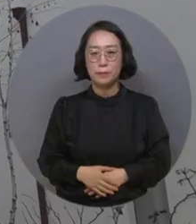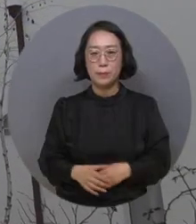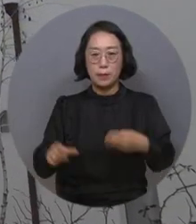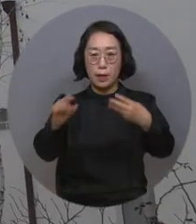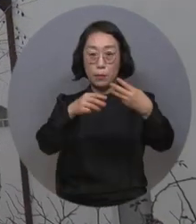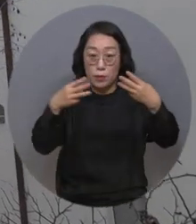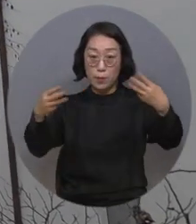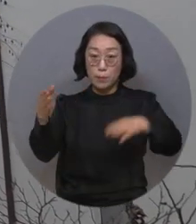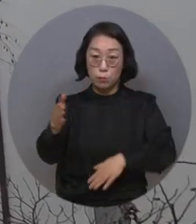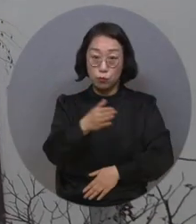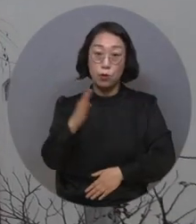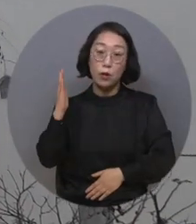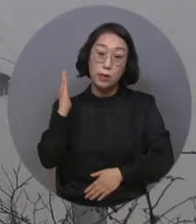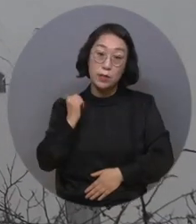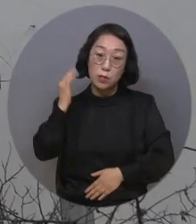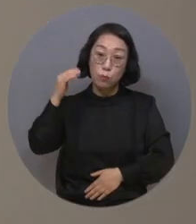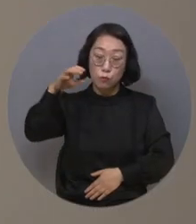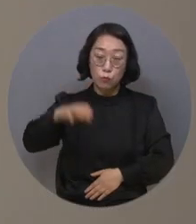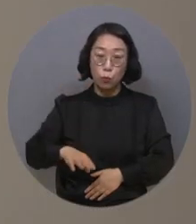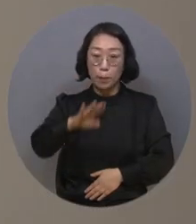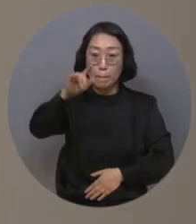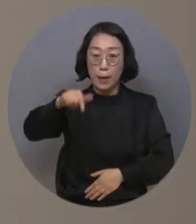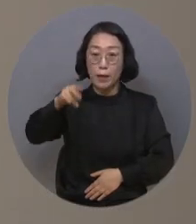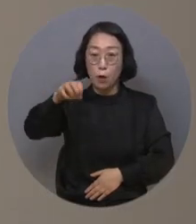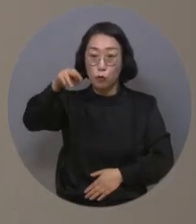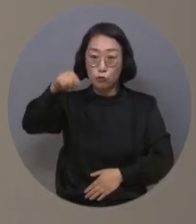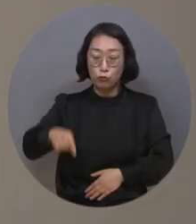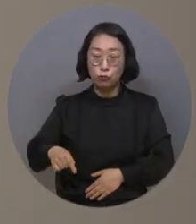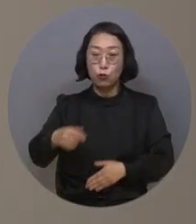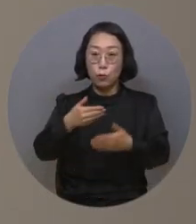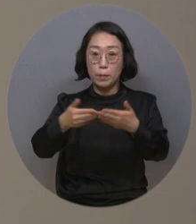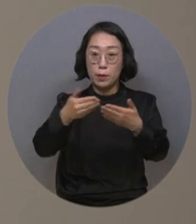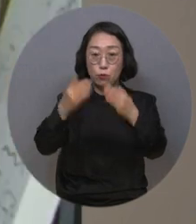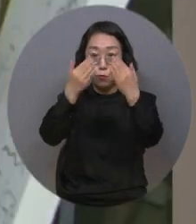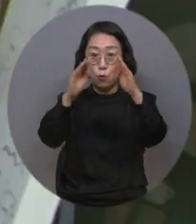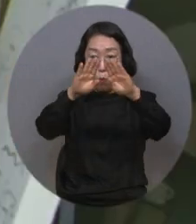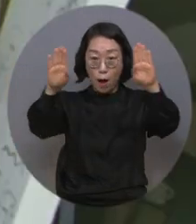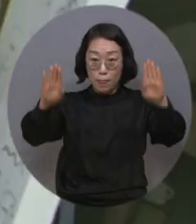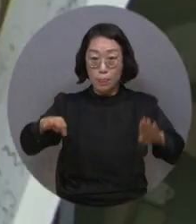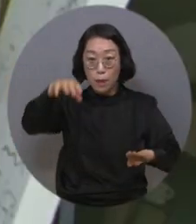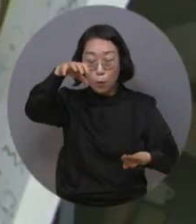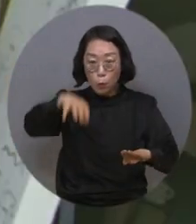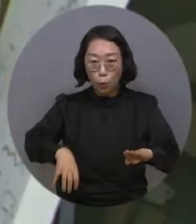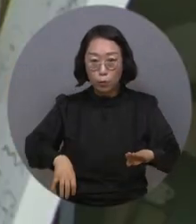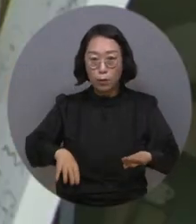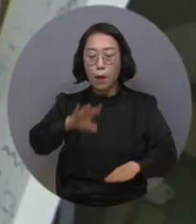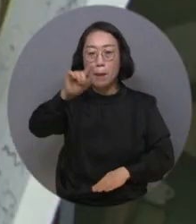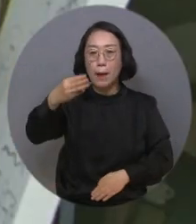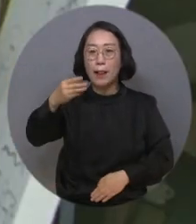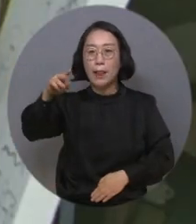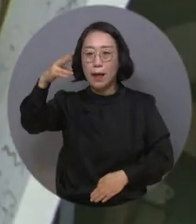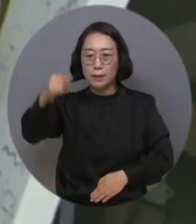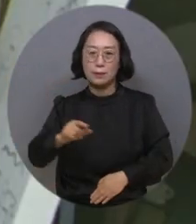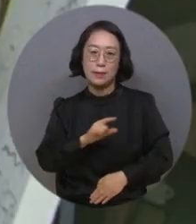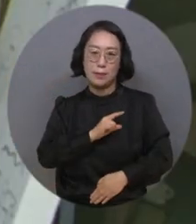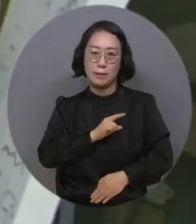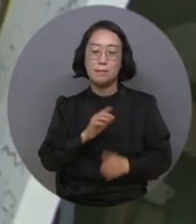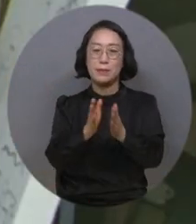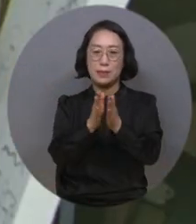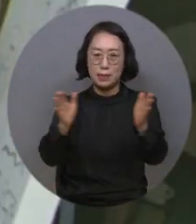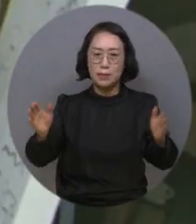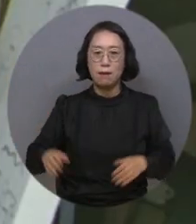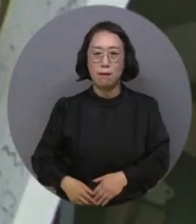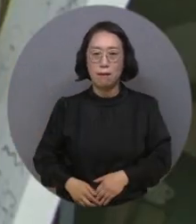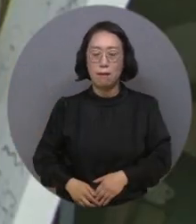3일부터 의정부 백영수 미술관에서는 백영수 화가의 전시에 발라드가 시작되었습니다. 백영수 화백은 한국